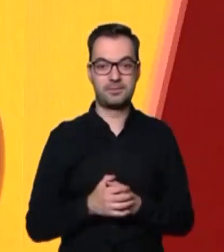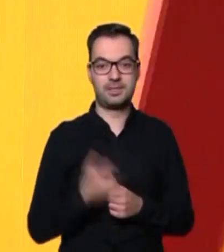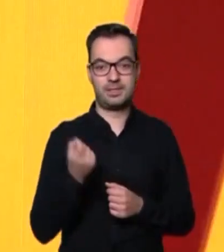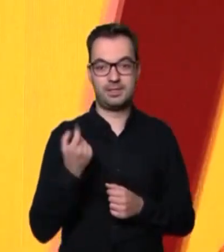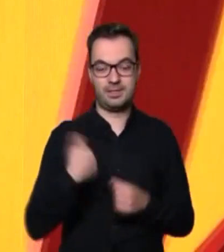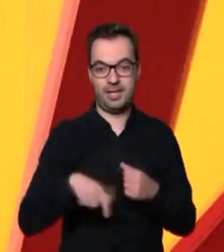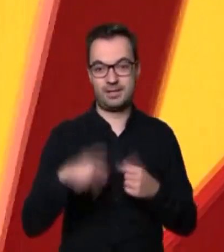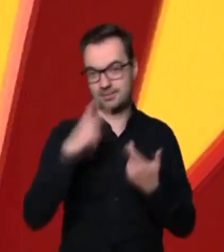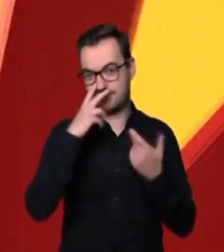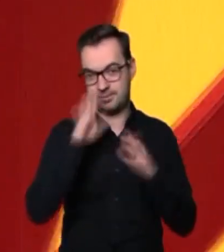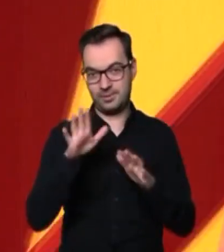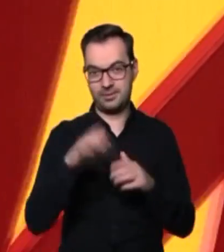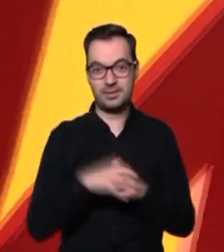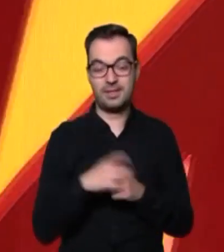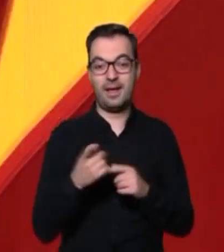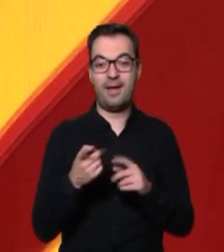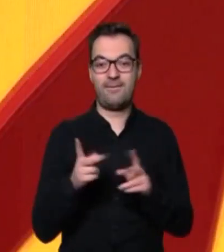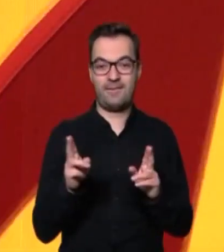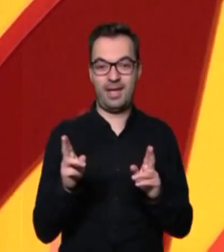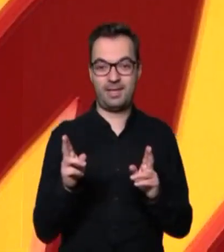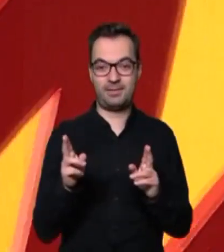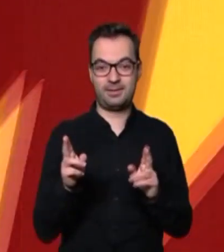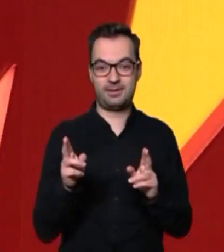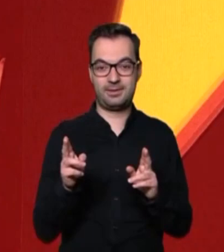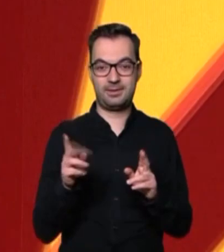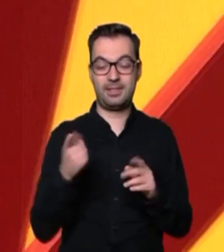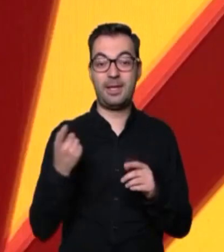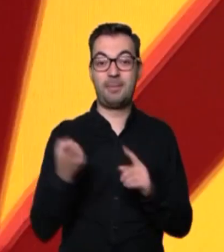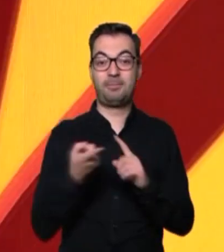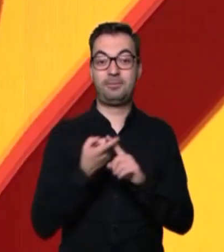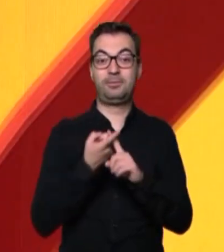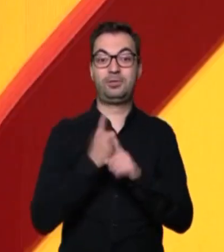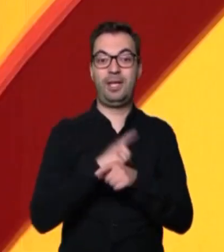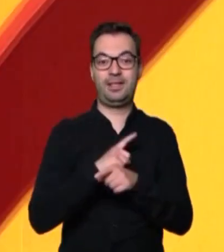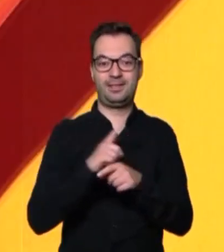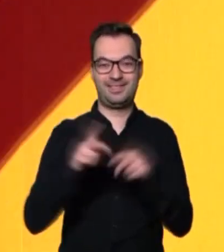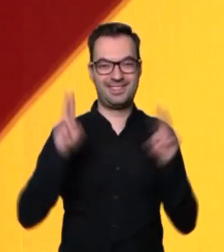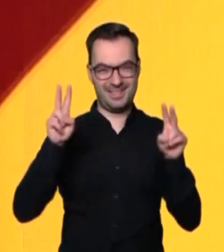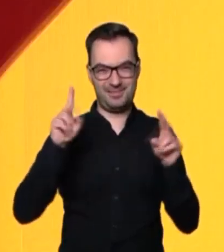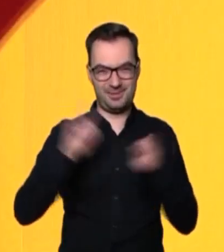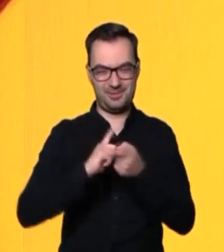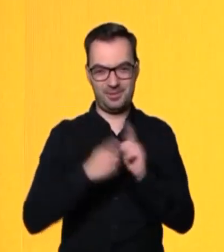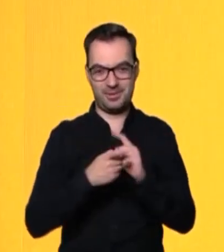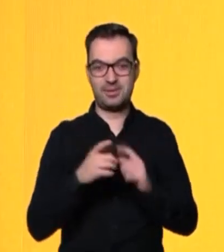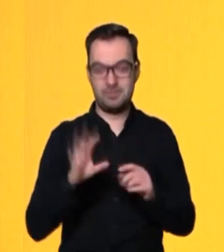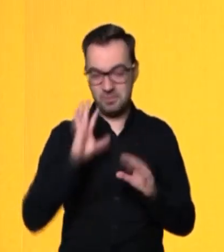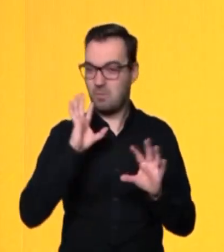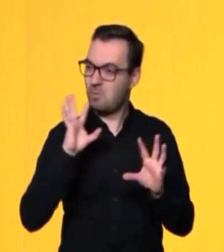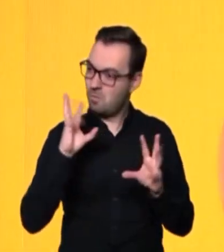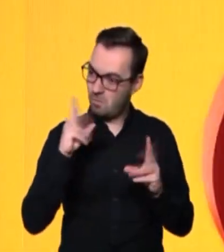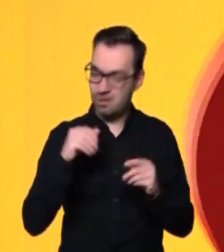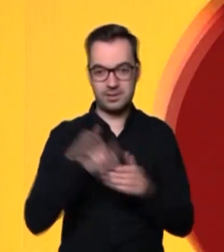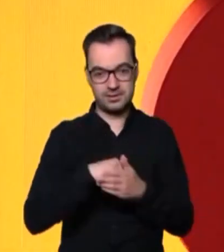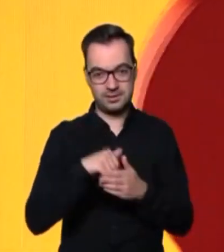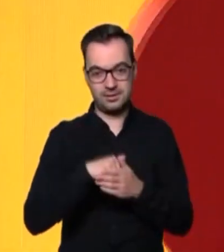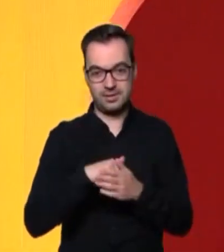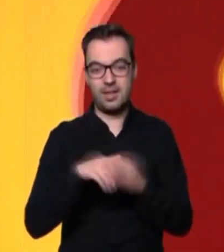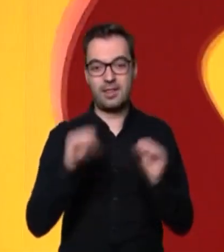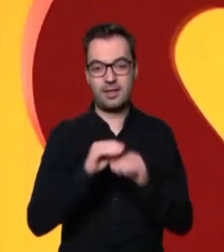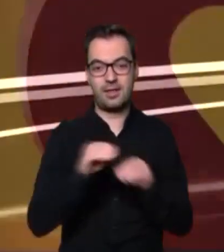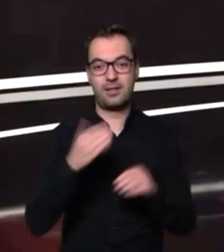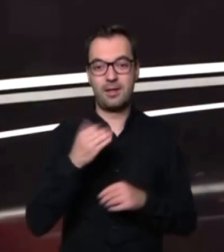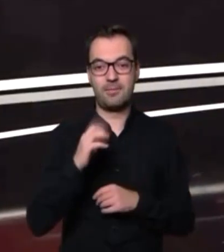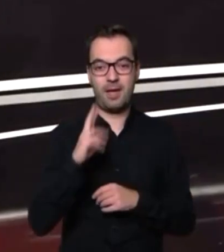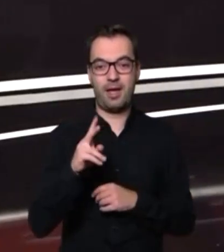chwilę zobaczymy taką scenę tuż przed tym, jak wyszli do kibiców w Częstochowie i bardzo ładnie zachowali się wobec trenera